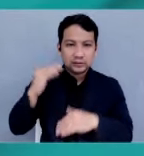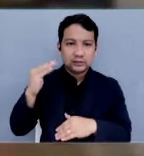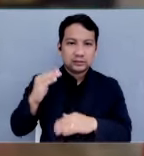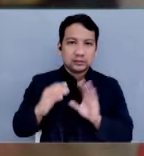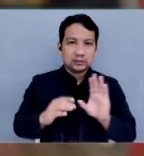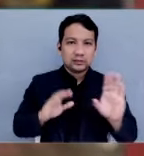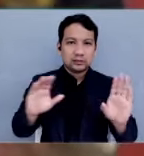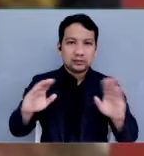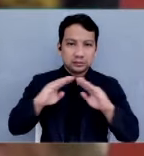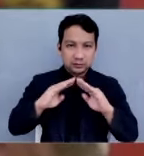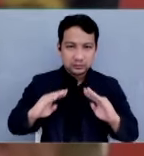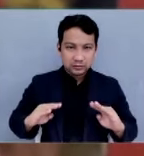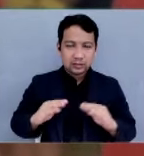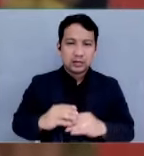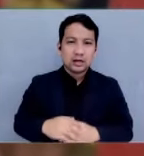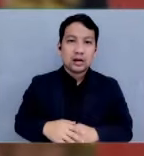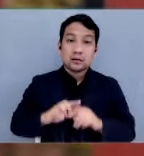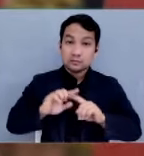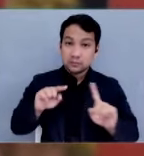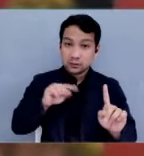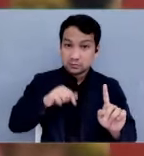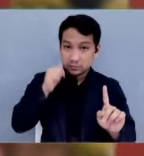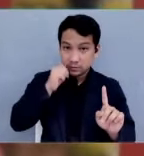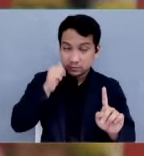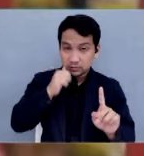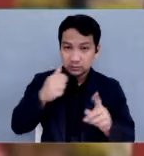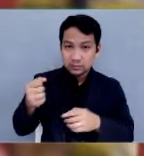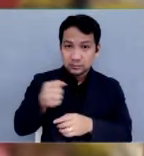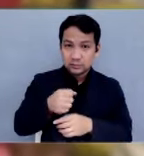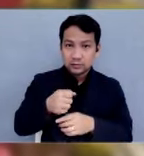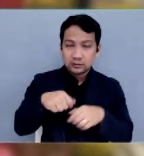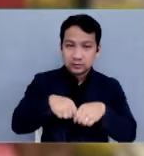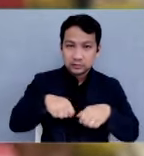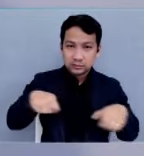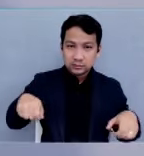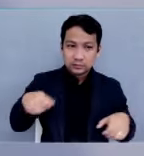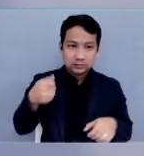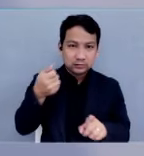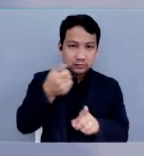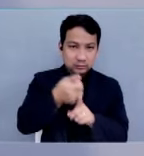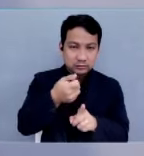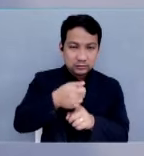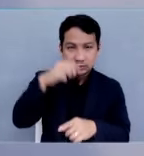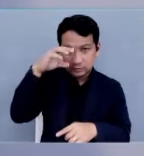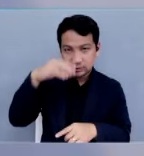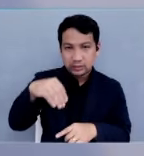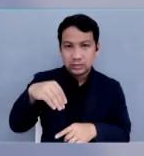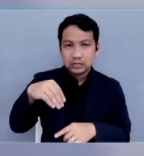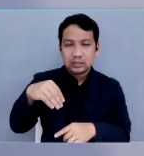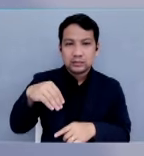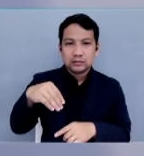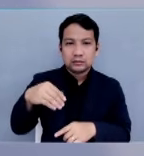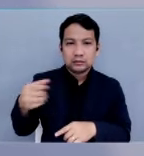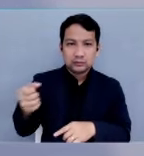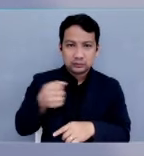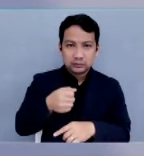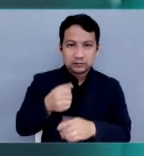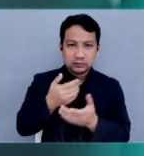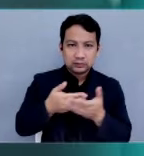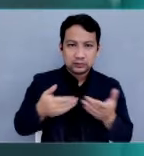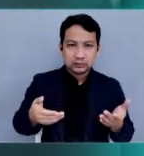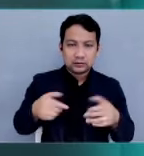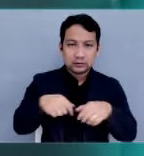bahay. Pero ang babae, kumuha na raw ng panaksak sa kasinugod ng lalaki. Agad namang nabawi ang patalim na ginamit sa